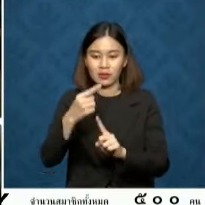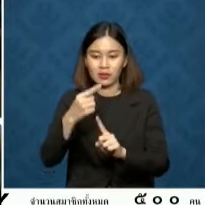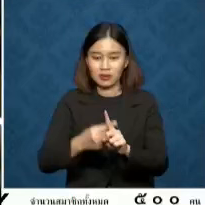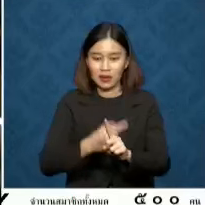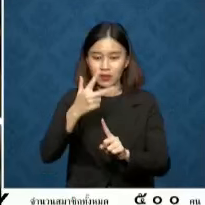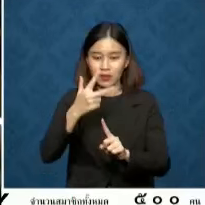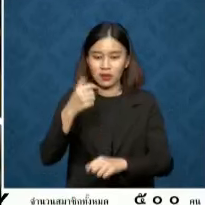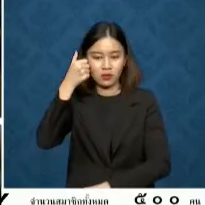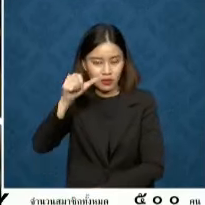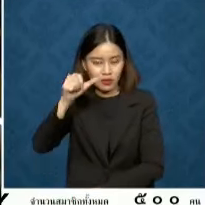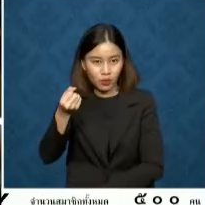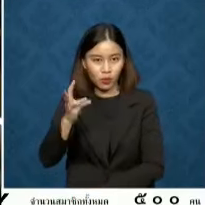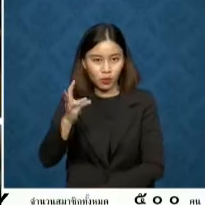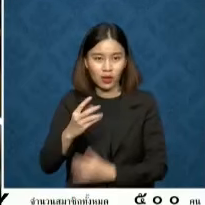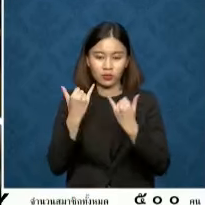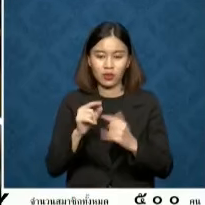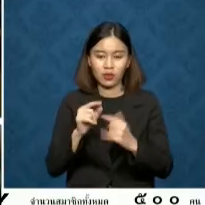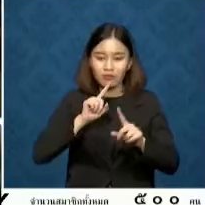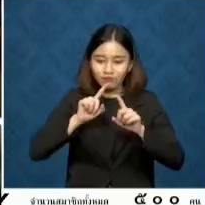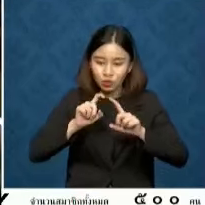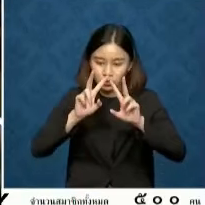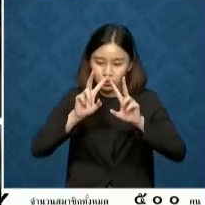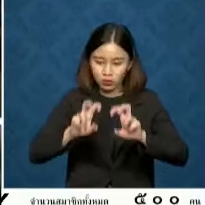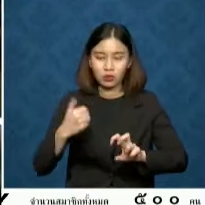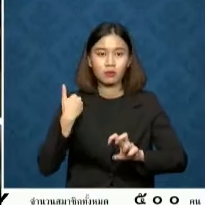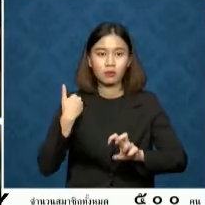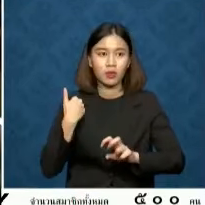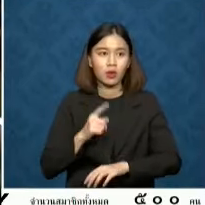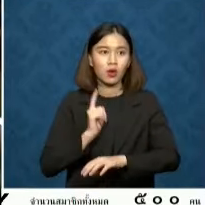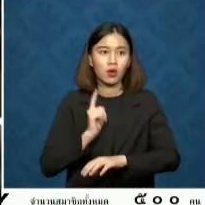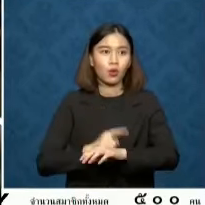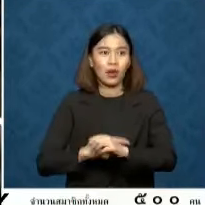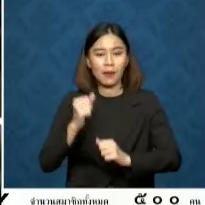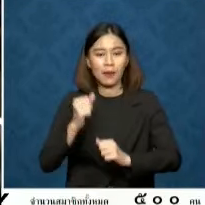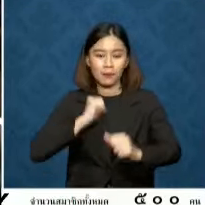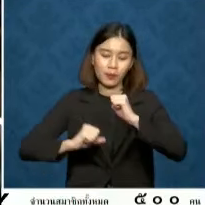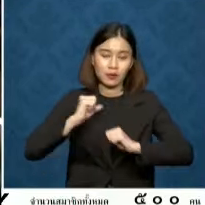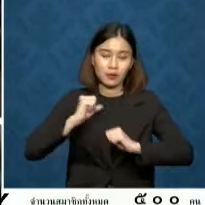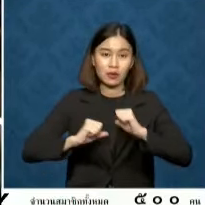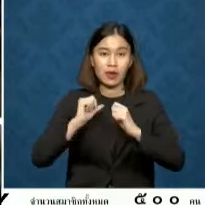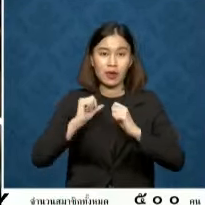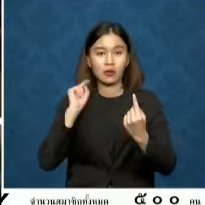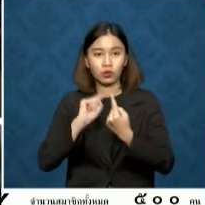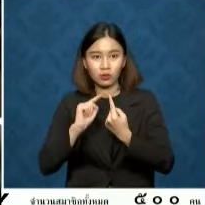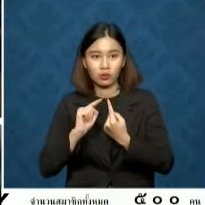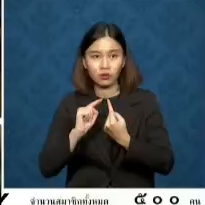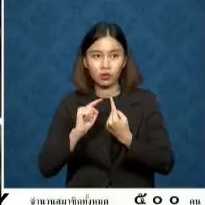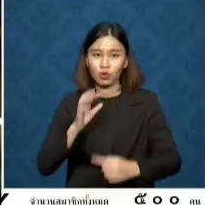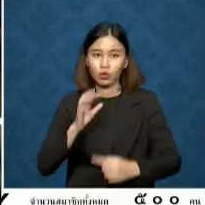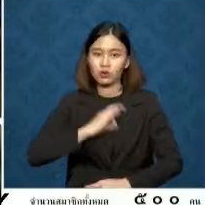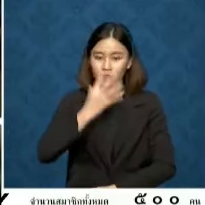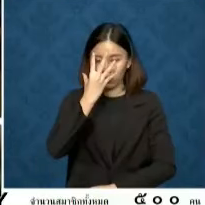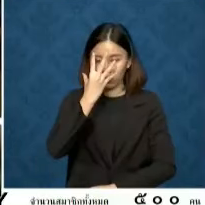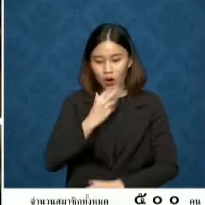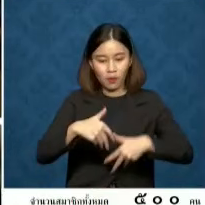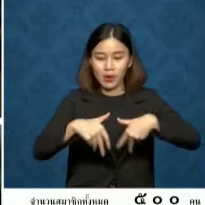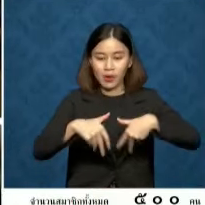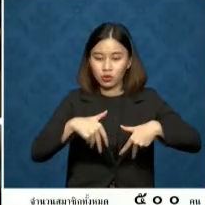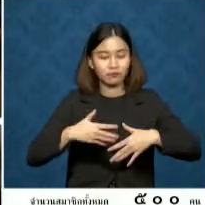ที่กองทัพเรือยังสอบสวนอยู่เลยเอาเวลาไปเล่นปลาหี่กับโศกนาฏกรรมประชาชนไม่ได้สนุกด้วยนะ